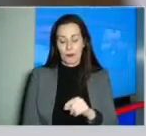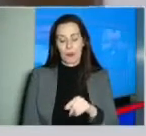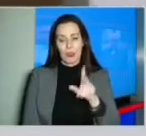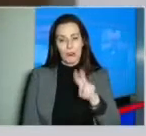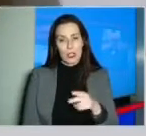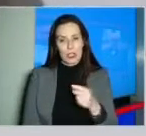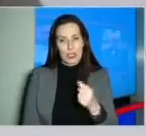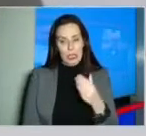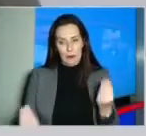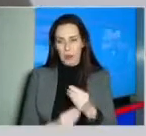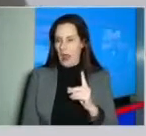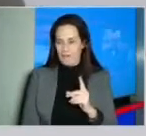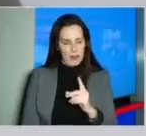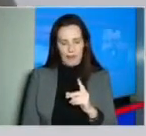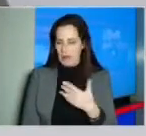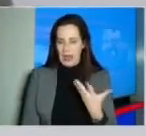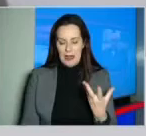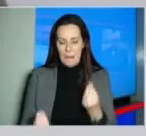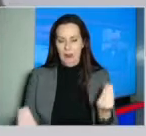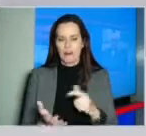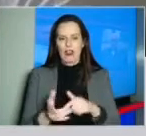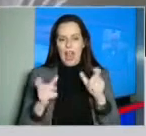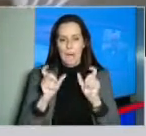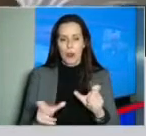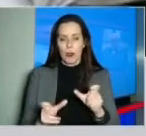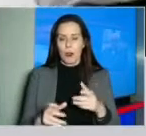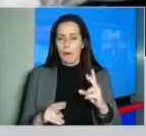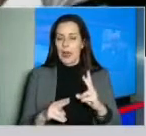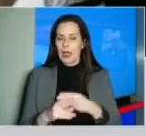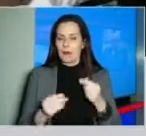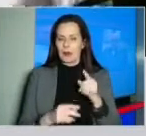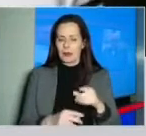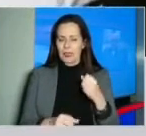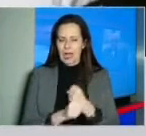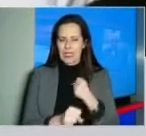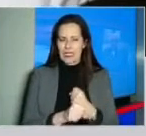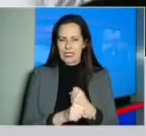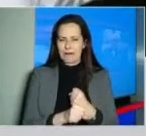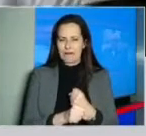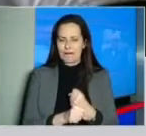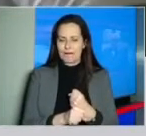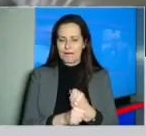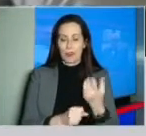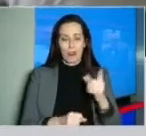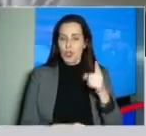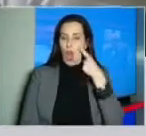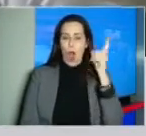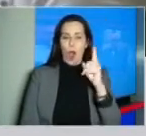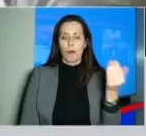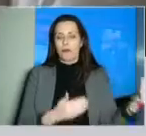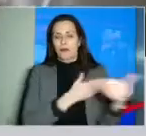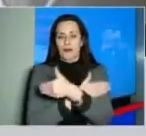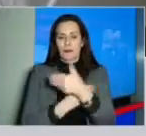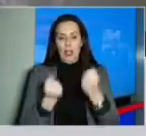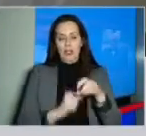ויש קצת אמצעים, אבל לא הרבה אמצעים, משום שבדרך כלל הדברים הללו נעשים מאחורי דלתות סגורות, וקשה מאוד